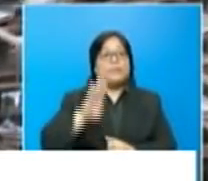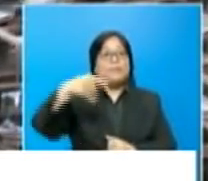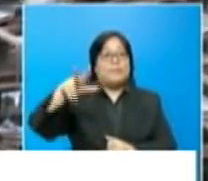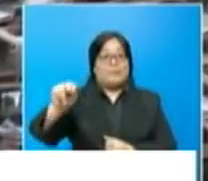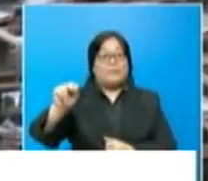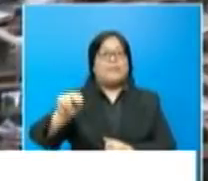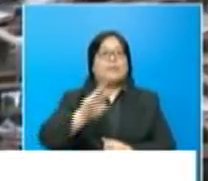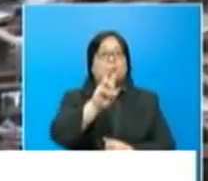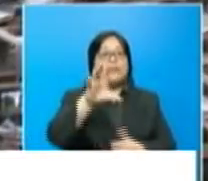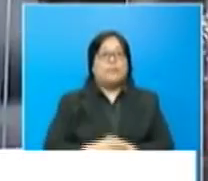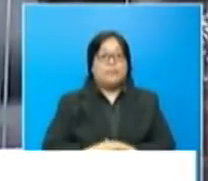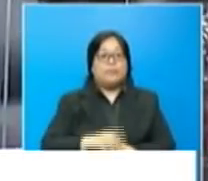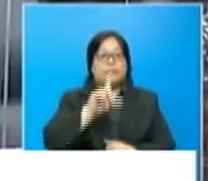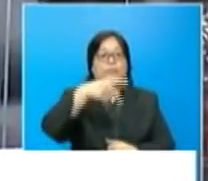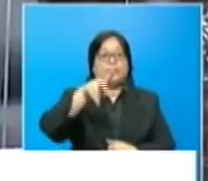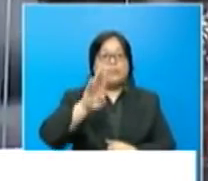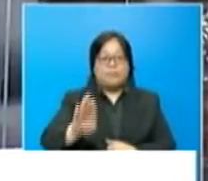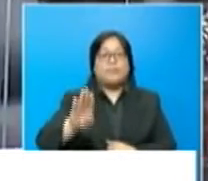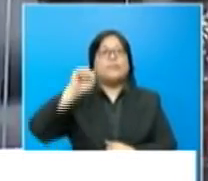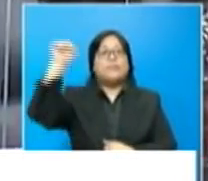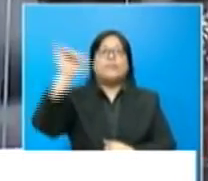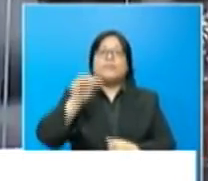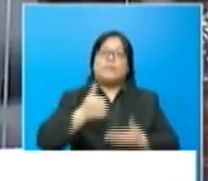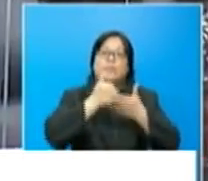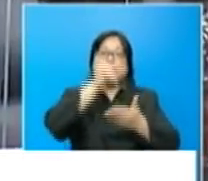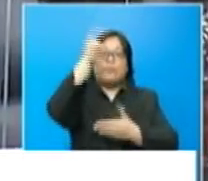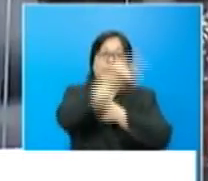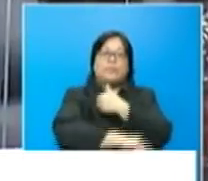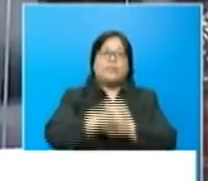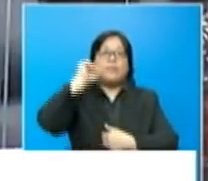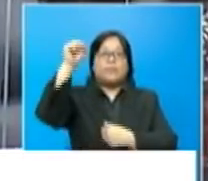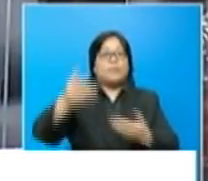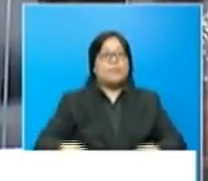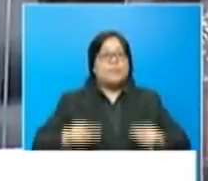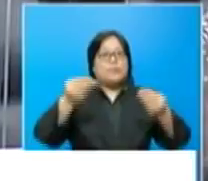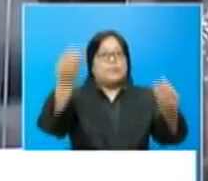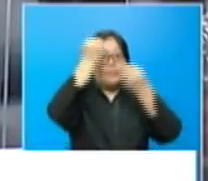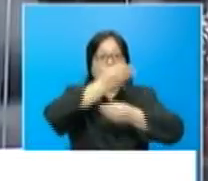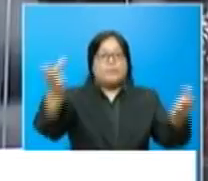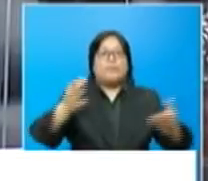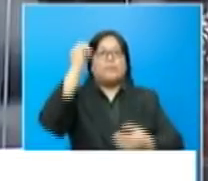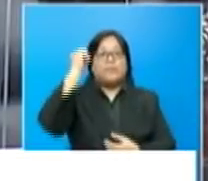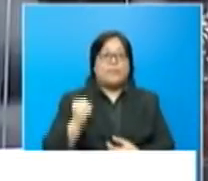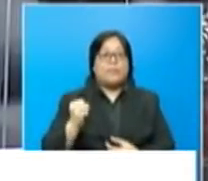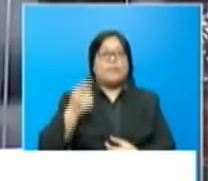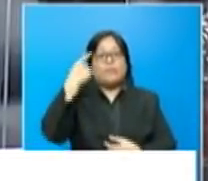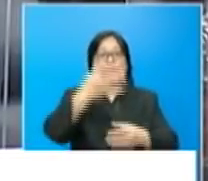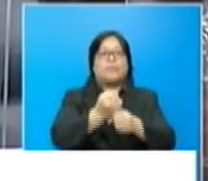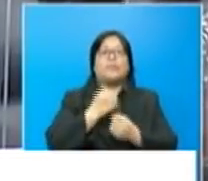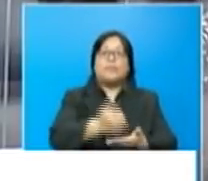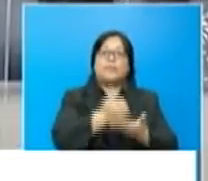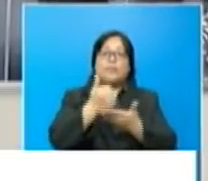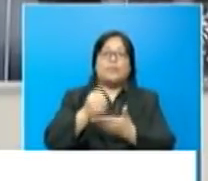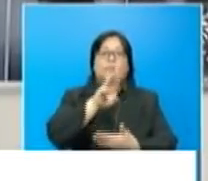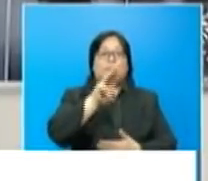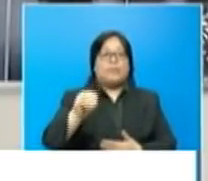sangat penting. Tetapi dalam pandangan saya, sebelum kita menuju kepada pilihan raya umum,